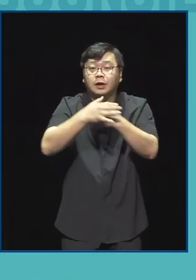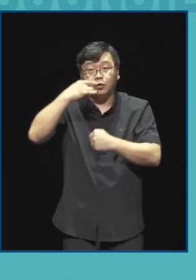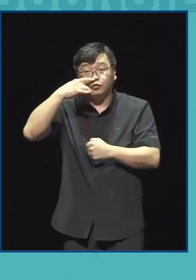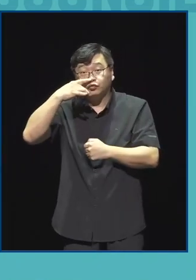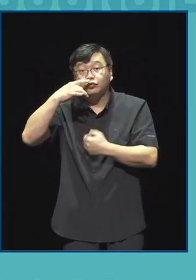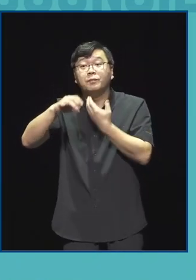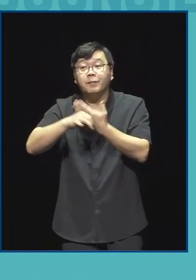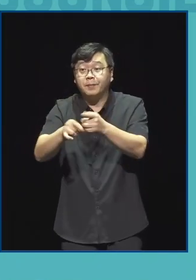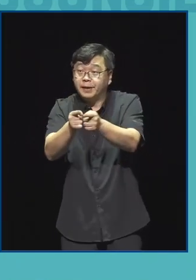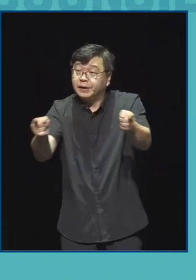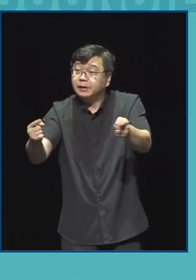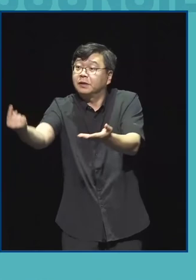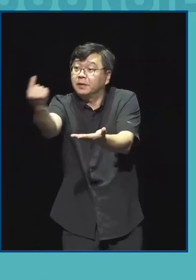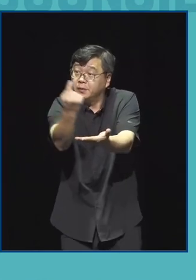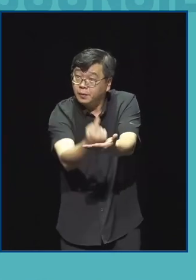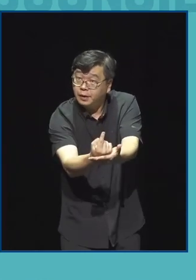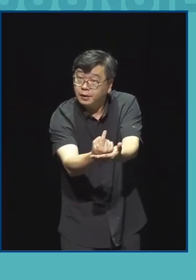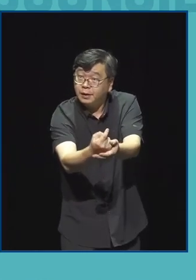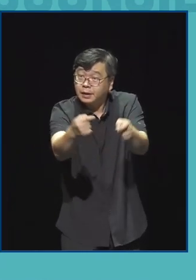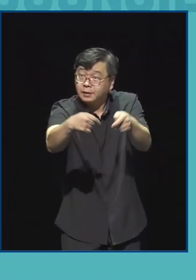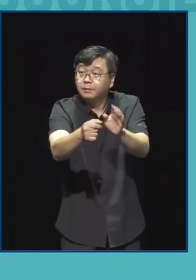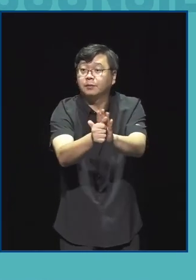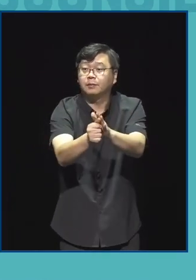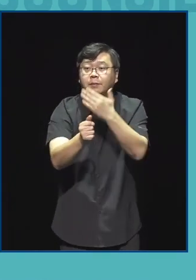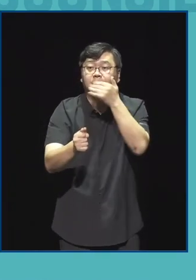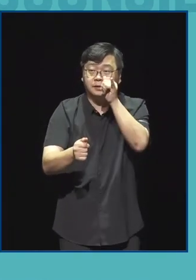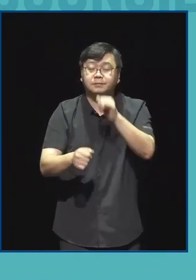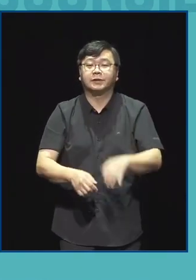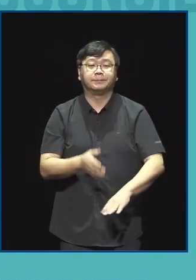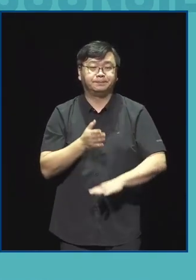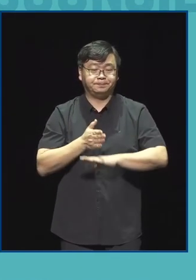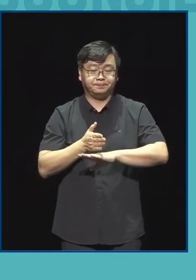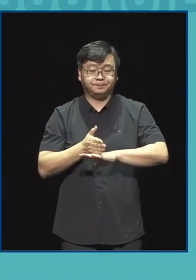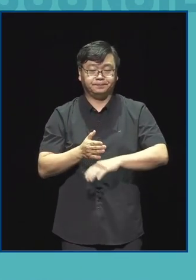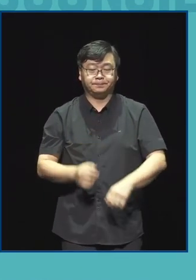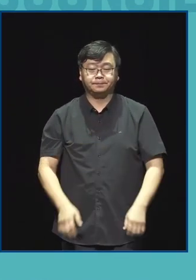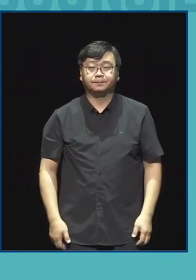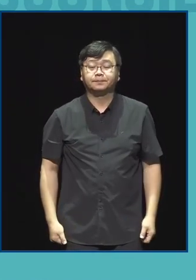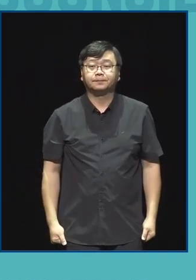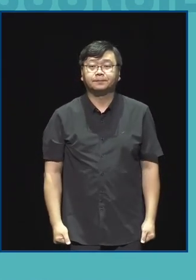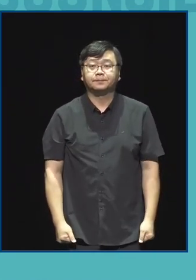그쪽에서 문의주시면 친절히 답 드리도록 하겠습니다 감사합니다